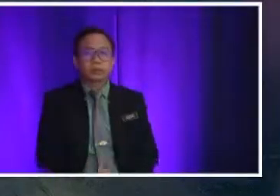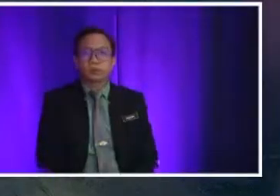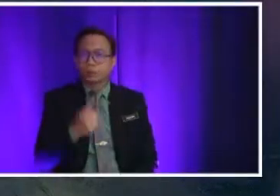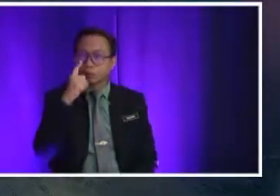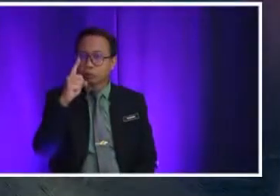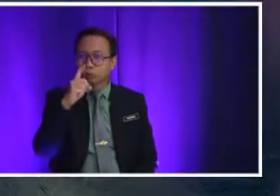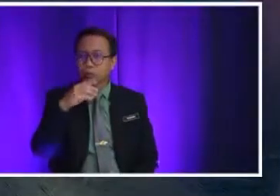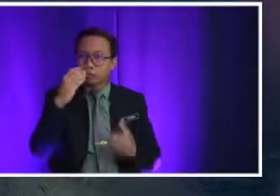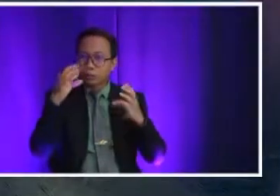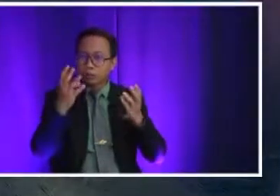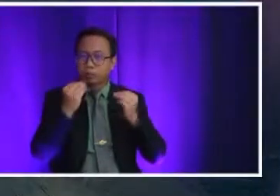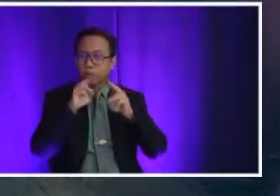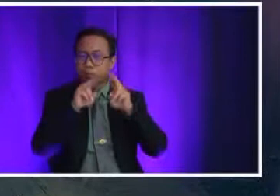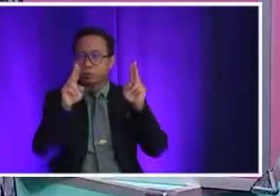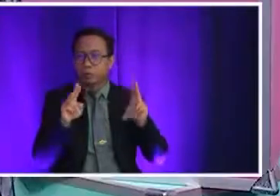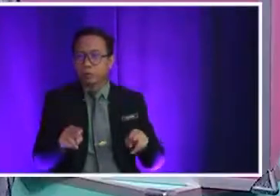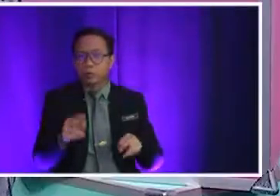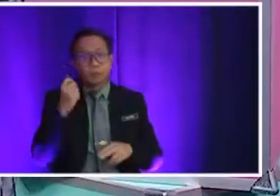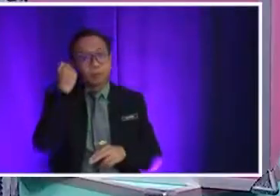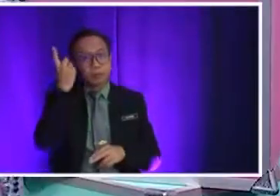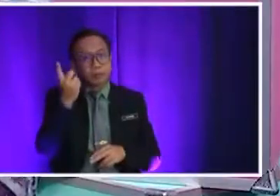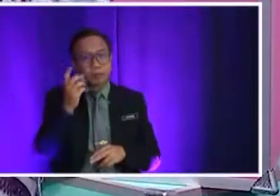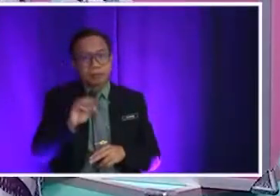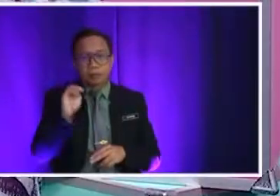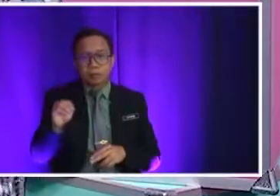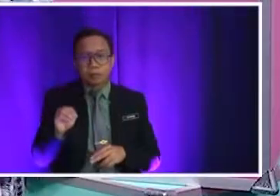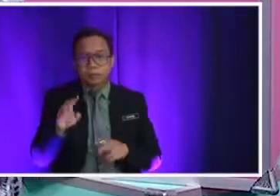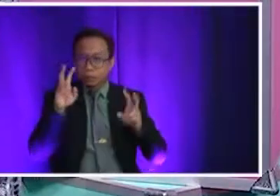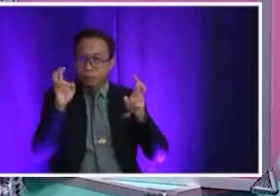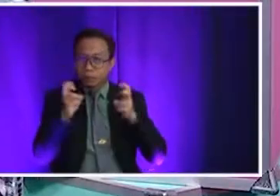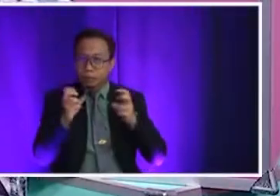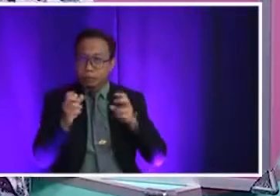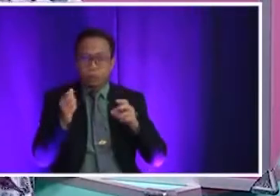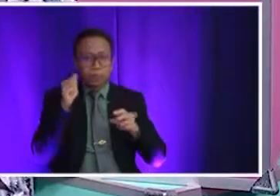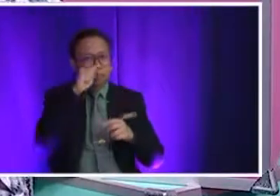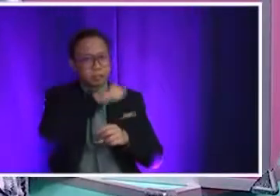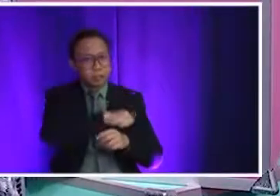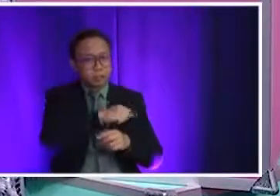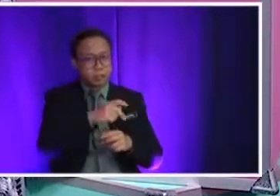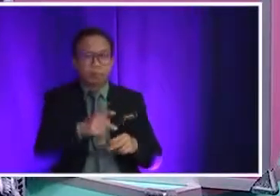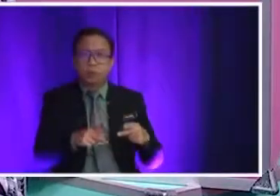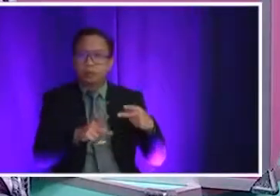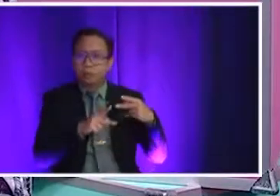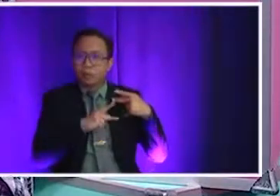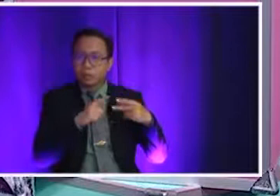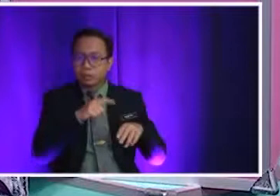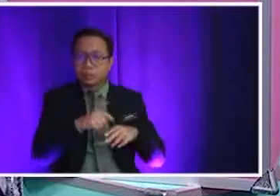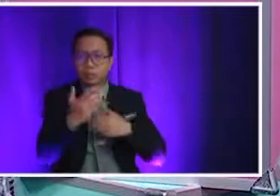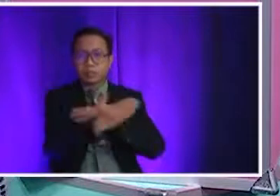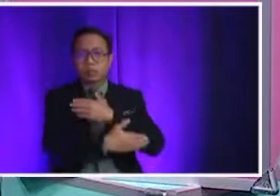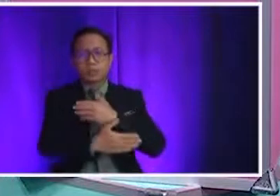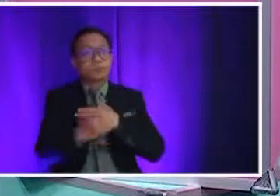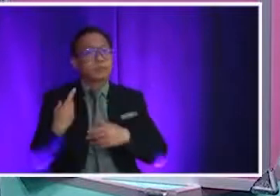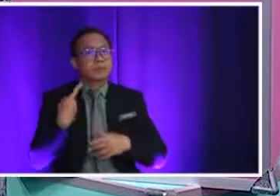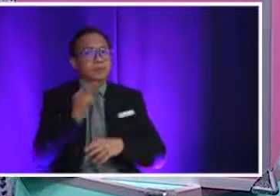kali ini guna uji pemahaman murid tentang tajo ancaman komunis di negara kita dan penyisihan